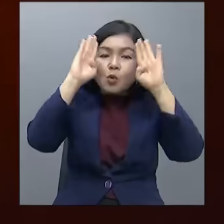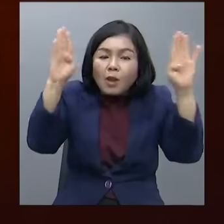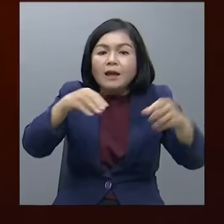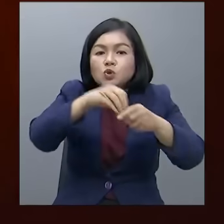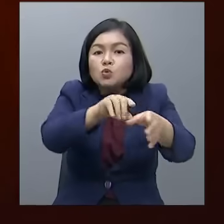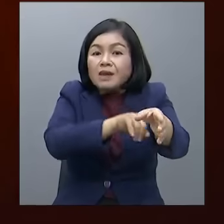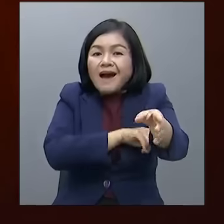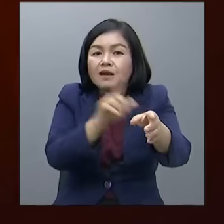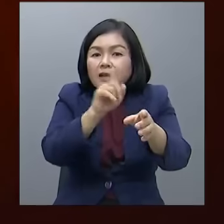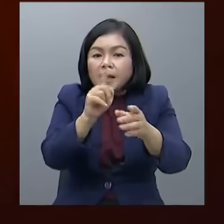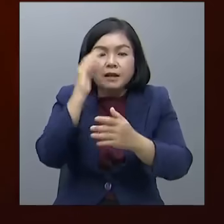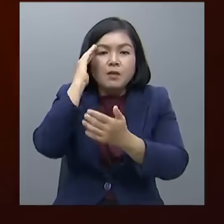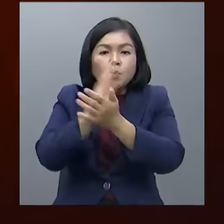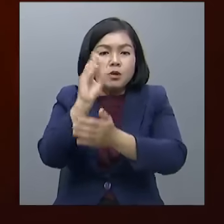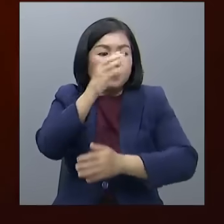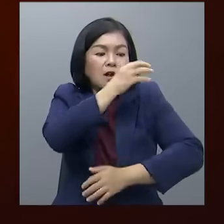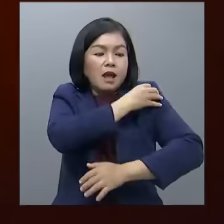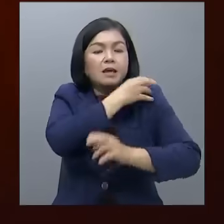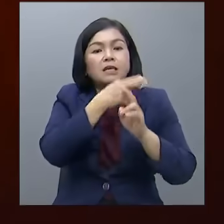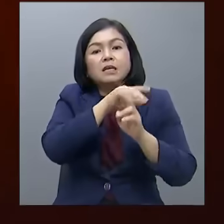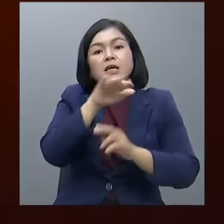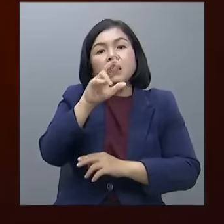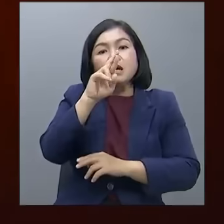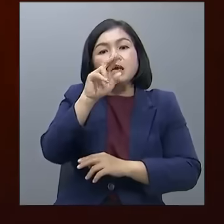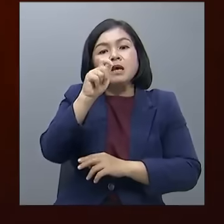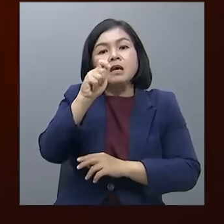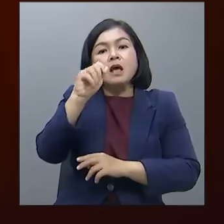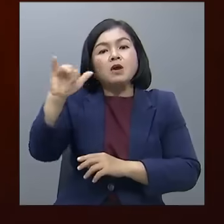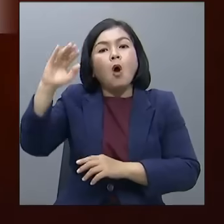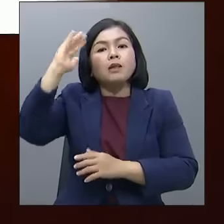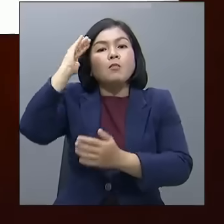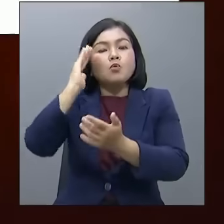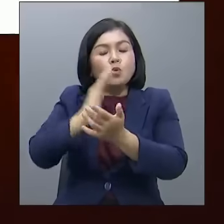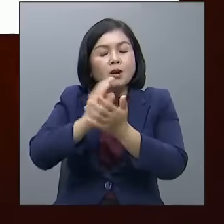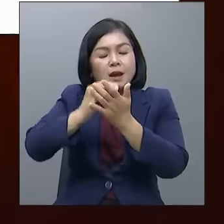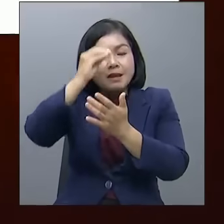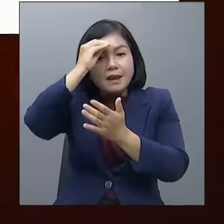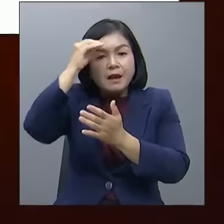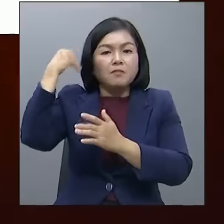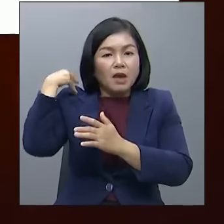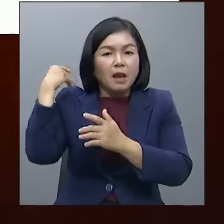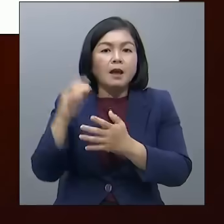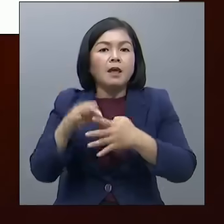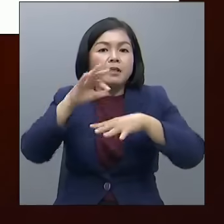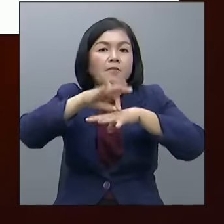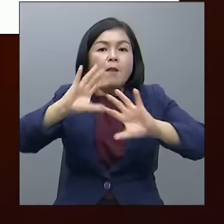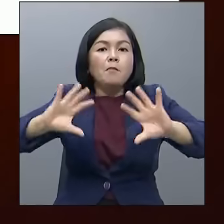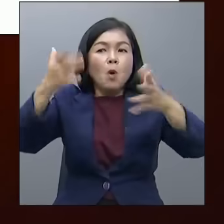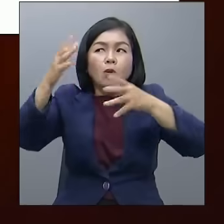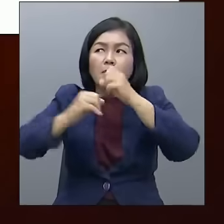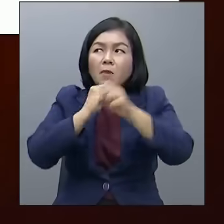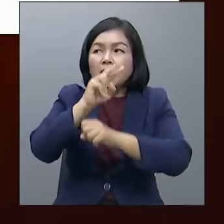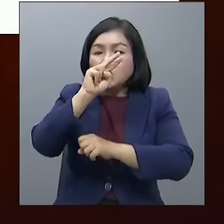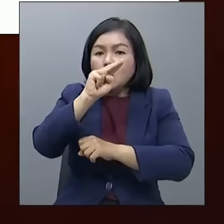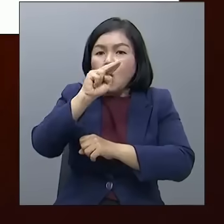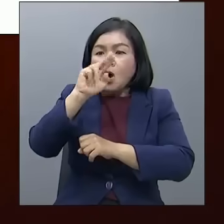ที่1พลตำรวจเอกรอยอิงคภัยโรจน์เตรียมทหารรุ่น24นรต.รุ่น40จากเกษียณอายุราชการในปี67